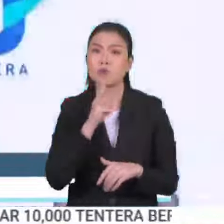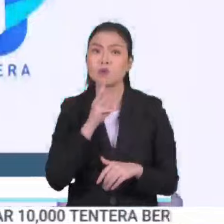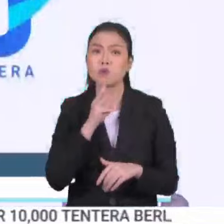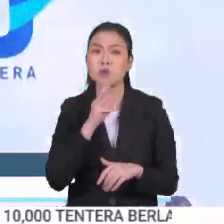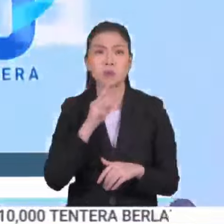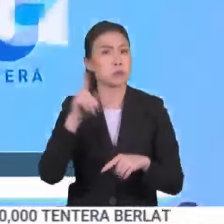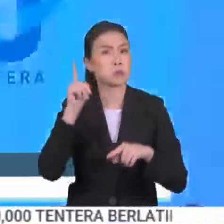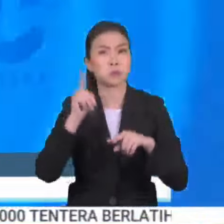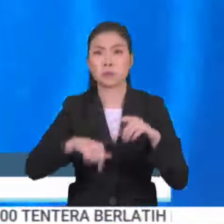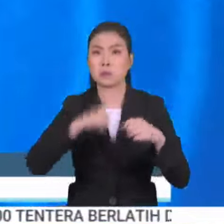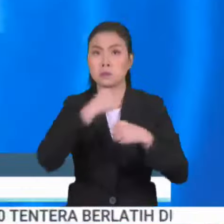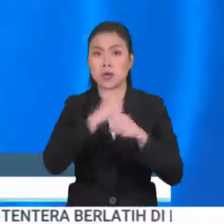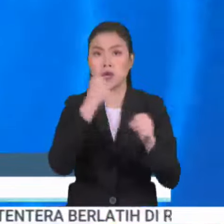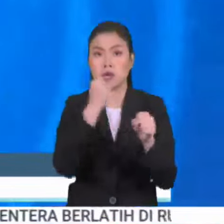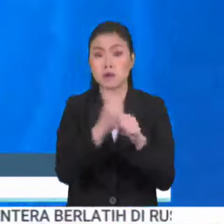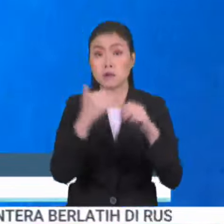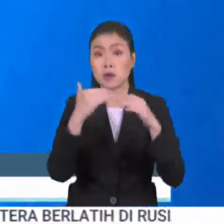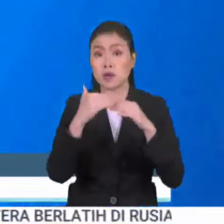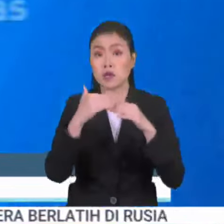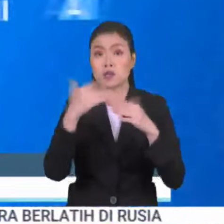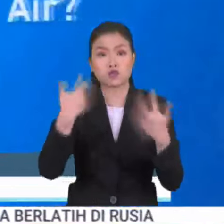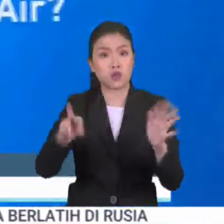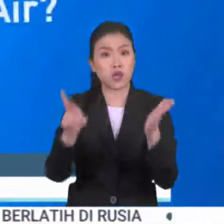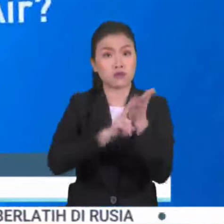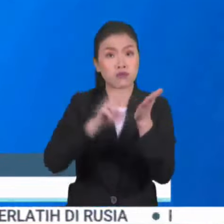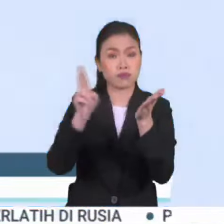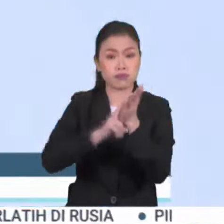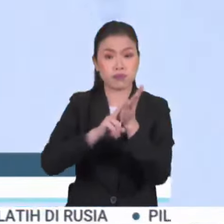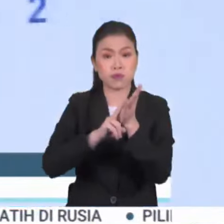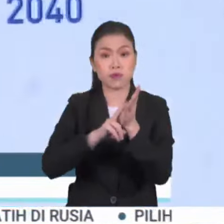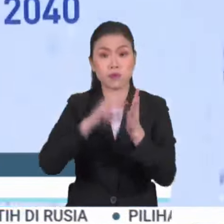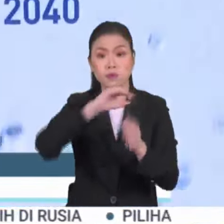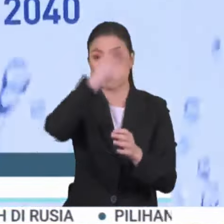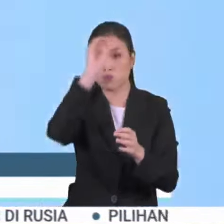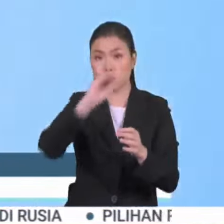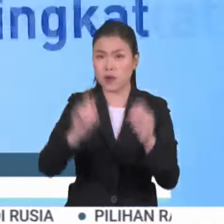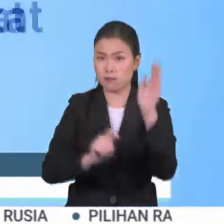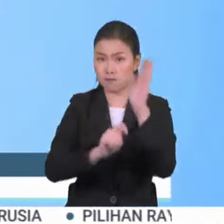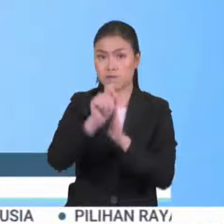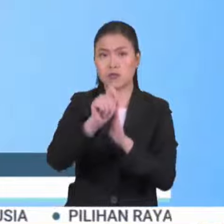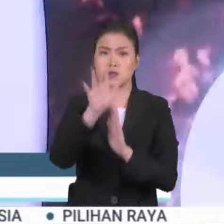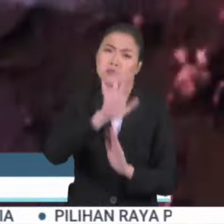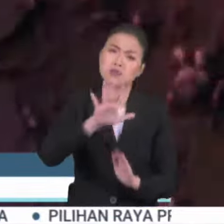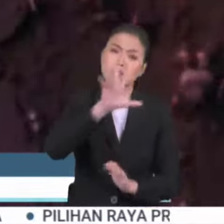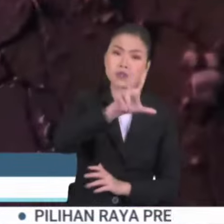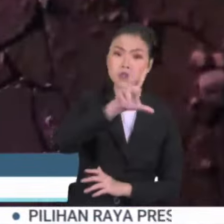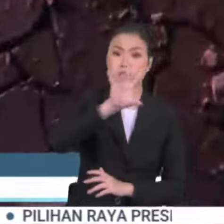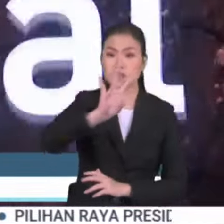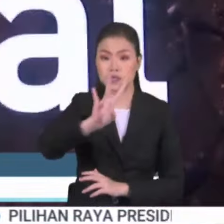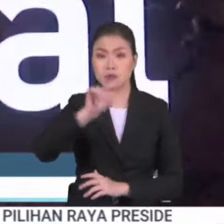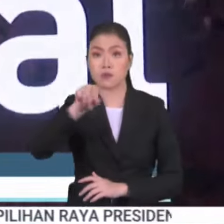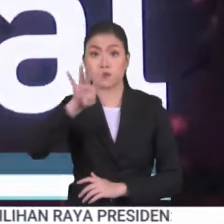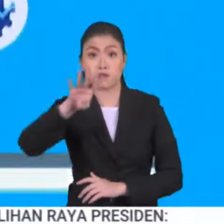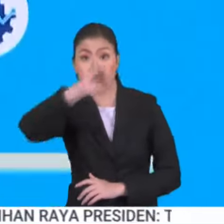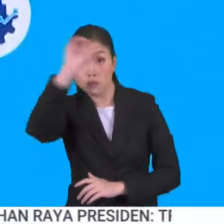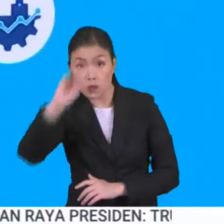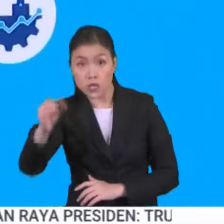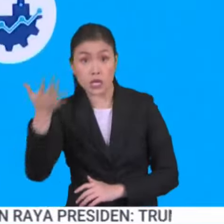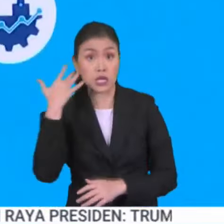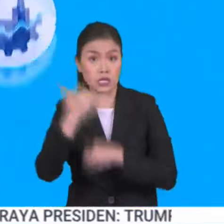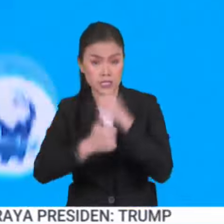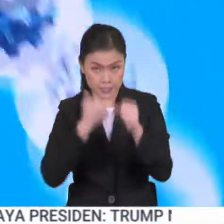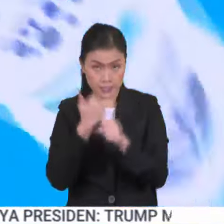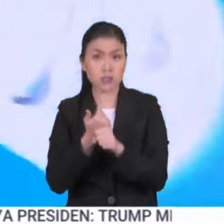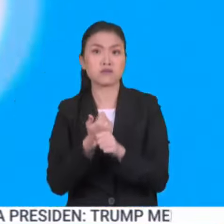terhasil peringkat kebangsaan telah mencatatkan peratusan yang tinggi sekitar 37.4% tahun